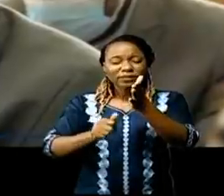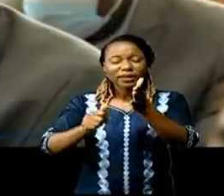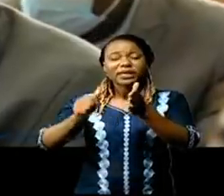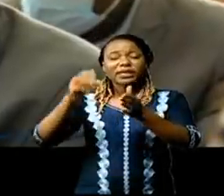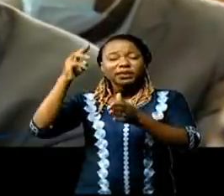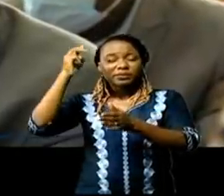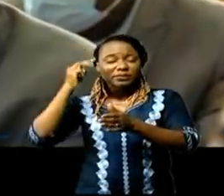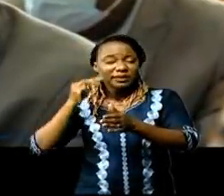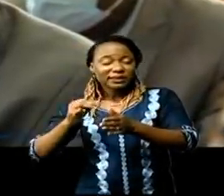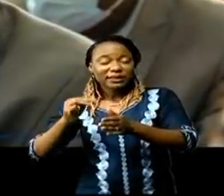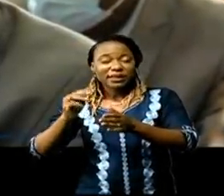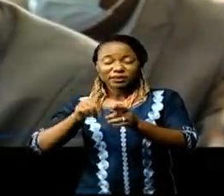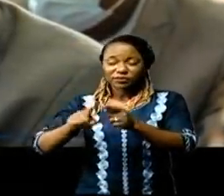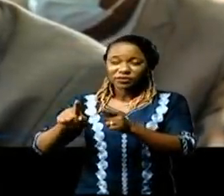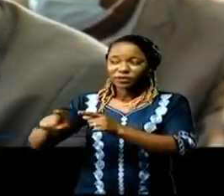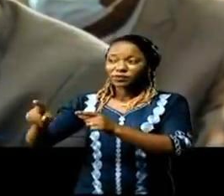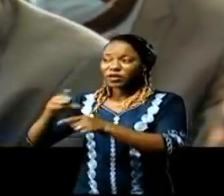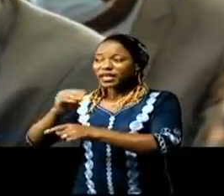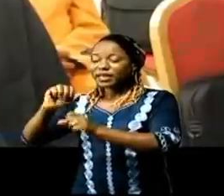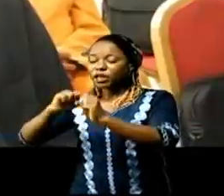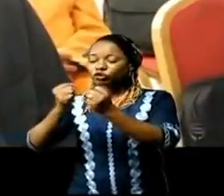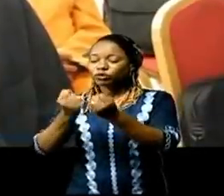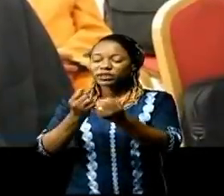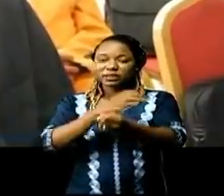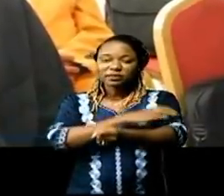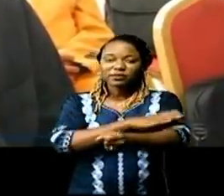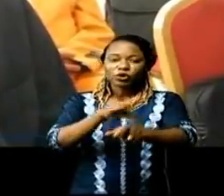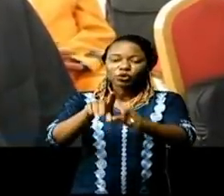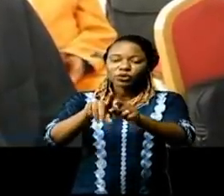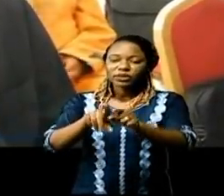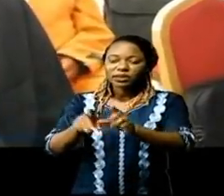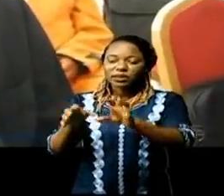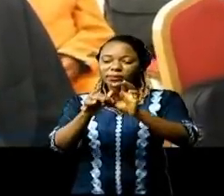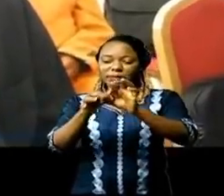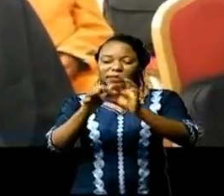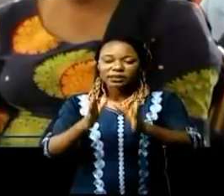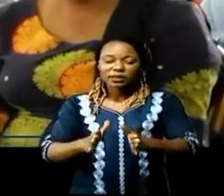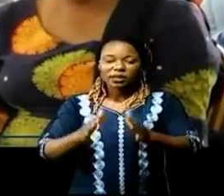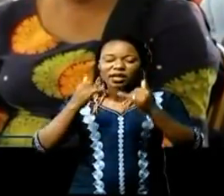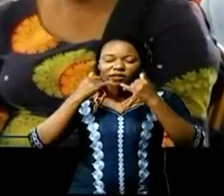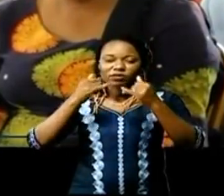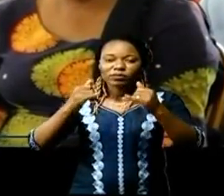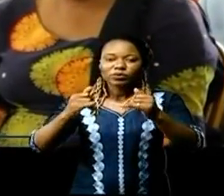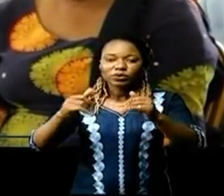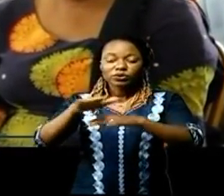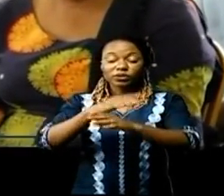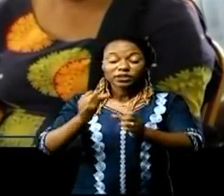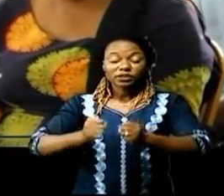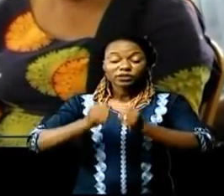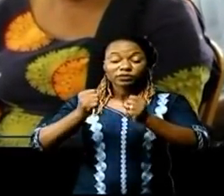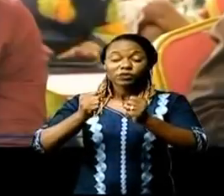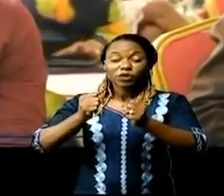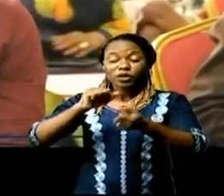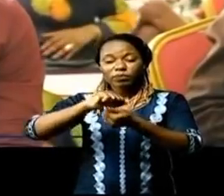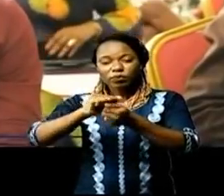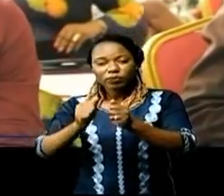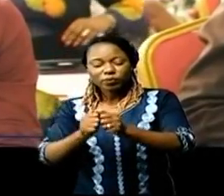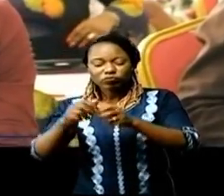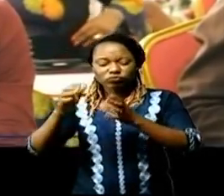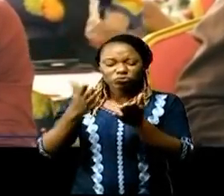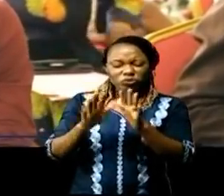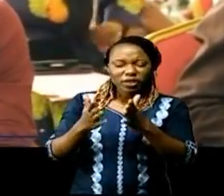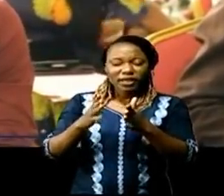de la société civile et des partenaires pour partager les informations sur les efforts, les défis et les moyens